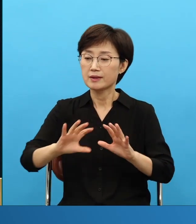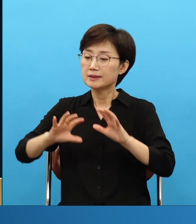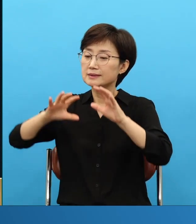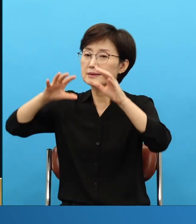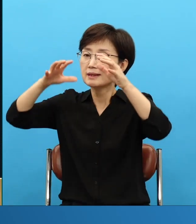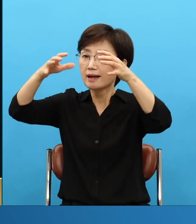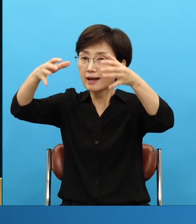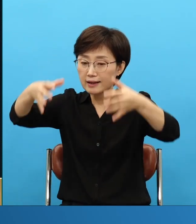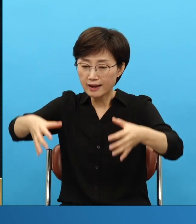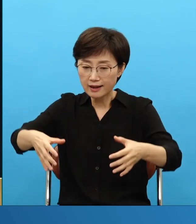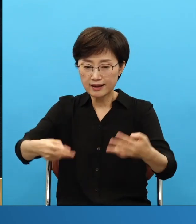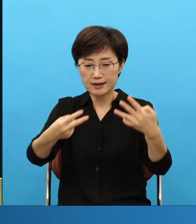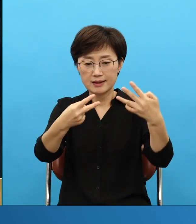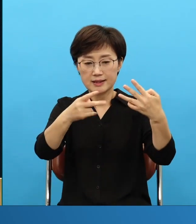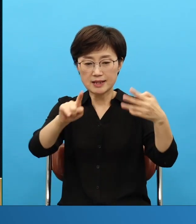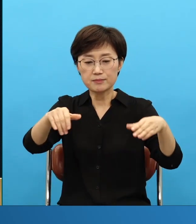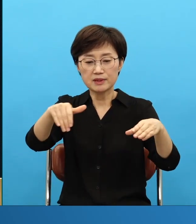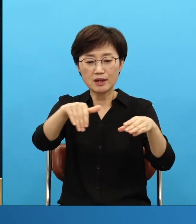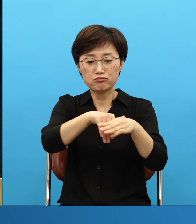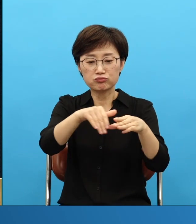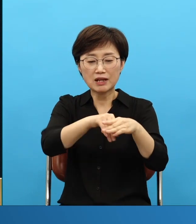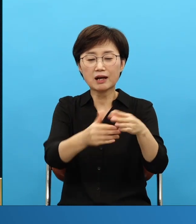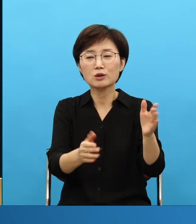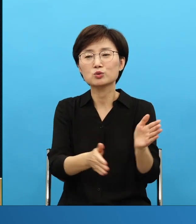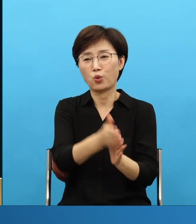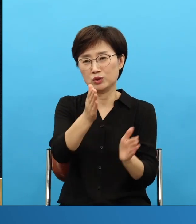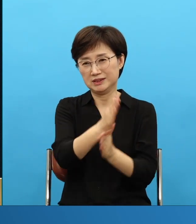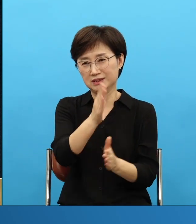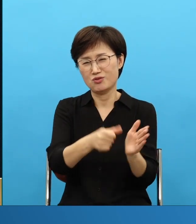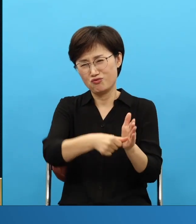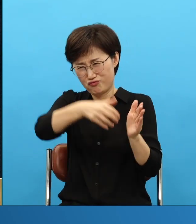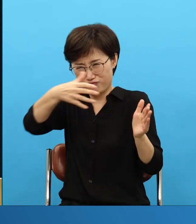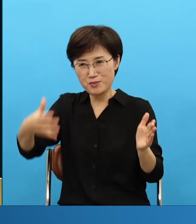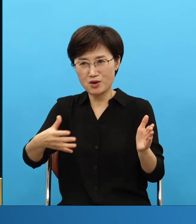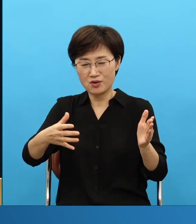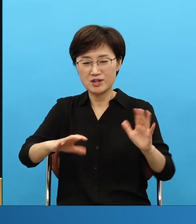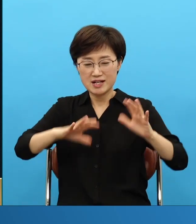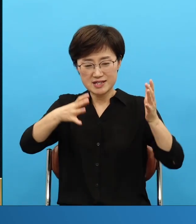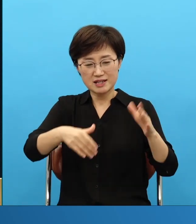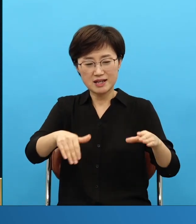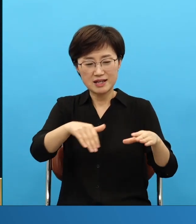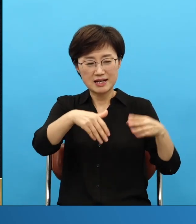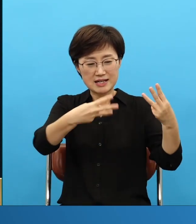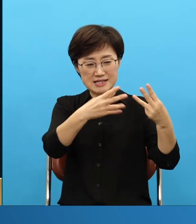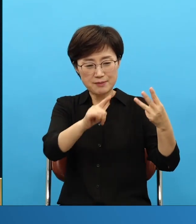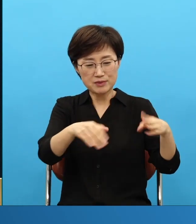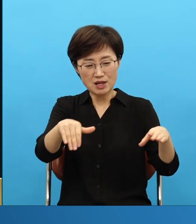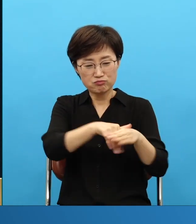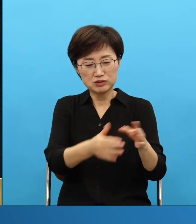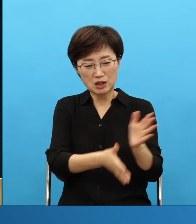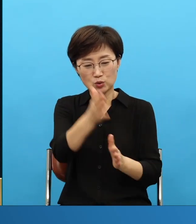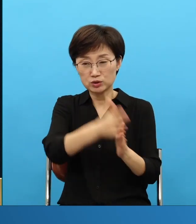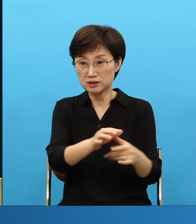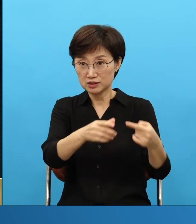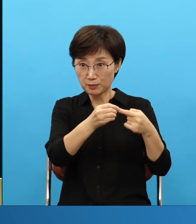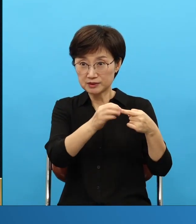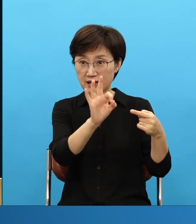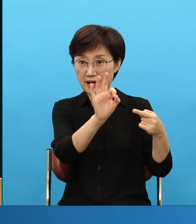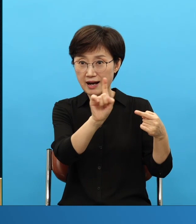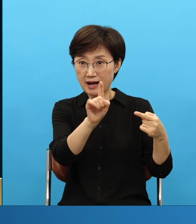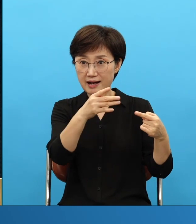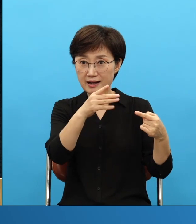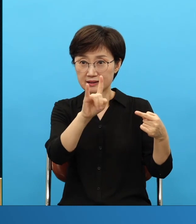세계 3대 문학 도시가 있었습니다. There were 3 cultural hubs, 3 cultural centers at that time. 아테네,